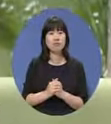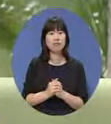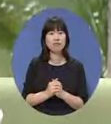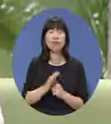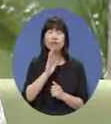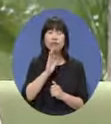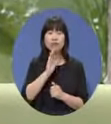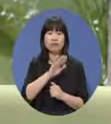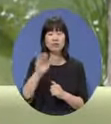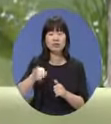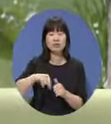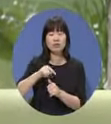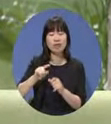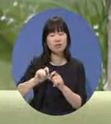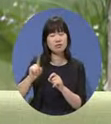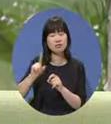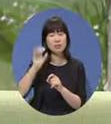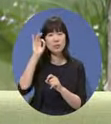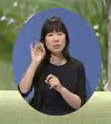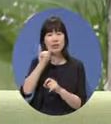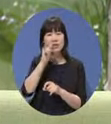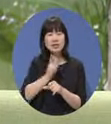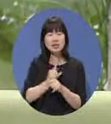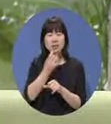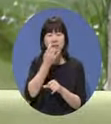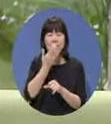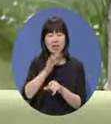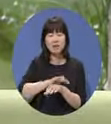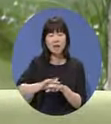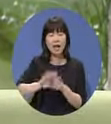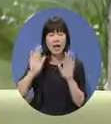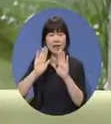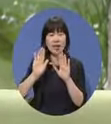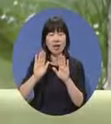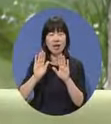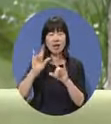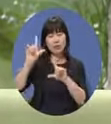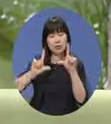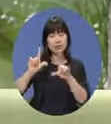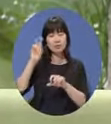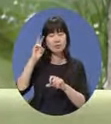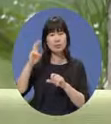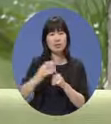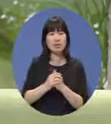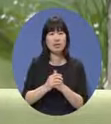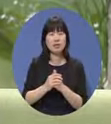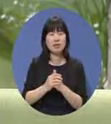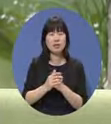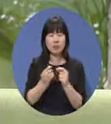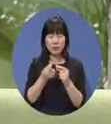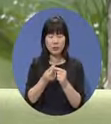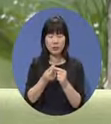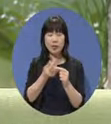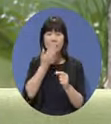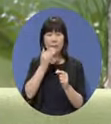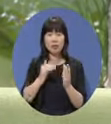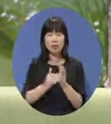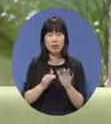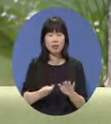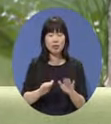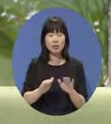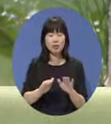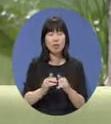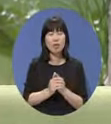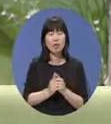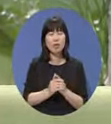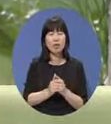그래요. 우리 주변에서 흔하게 볼 수 있는 밥을 잘 안 먹는 아이의 전형적인 모습이에요. 그러네요. 일단 깨작깨작 먹고 그냥 편식하고